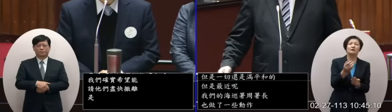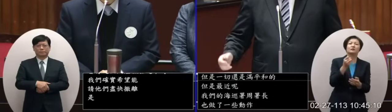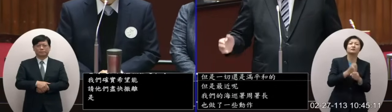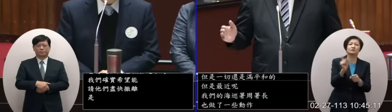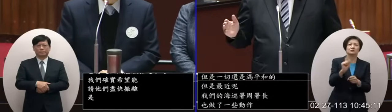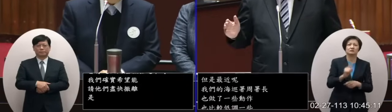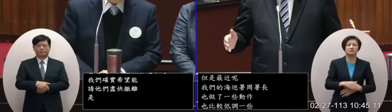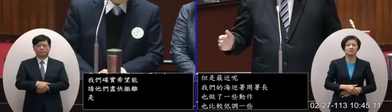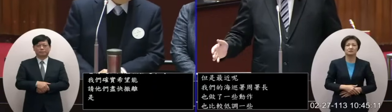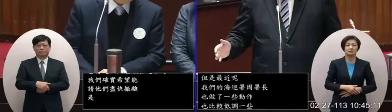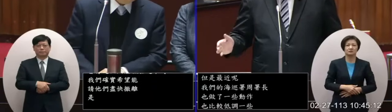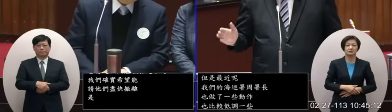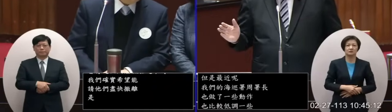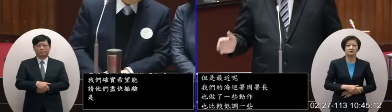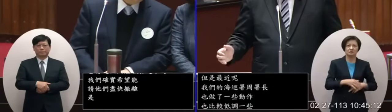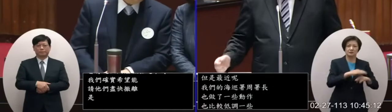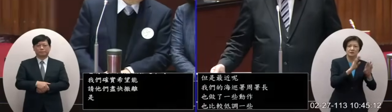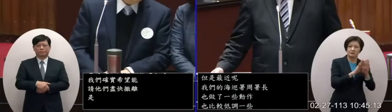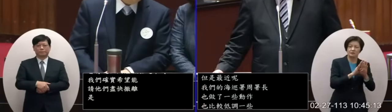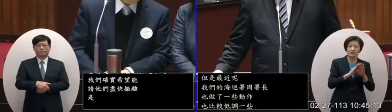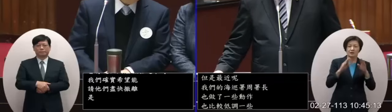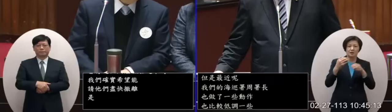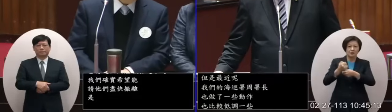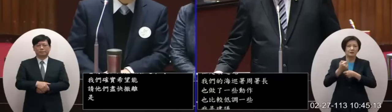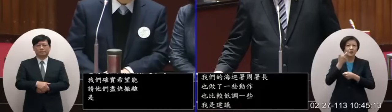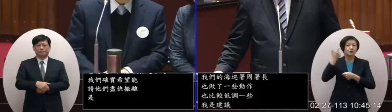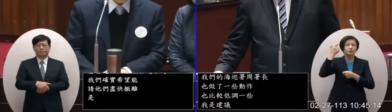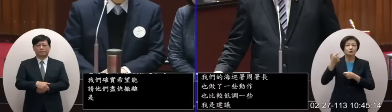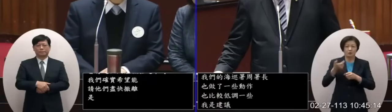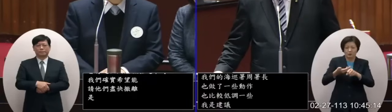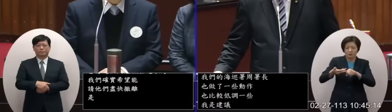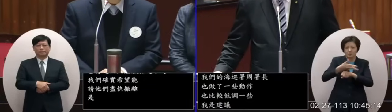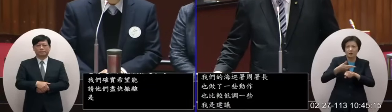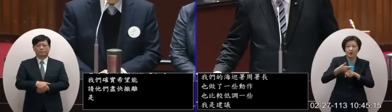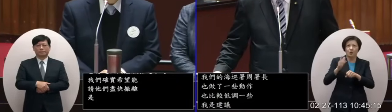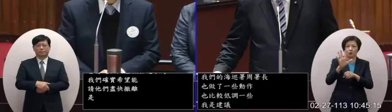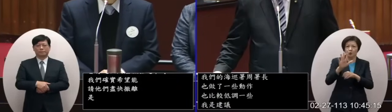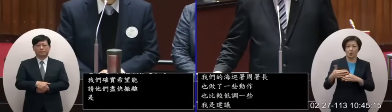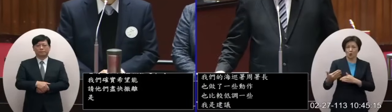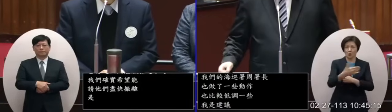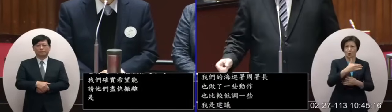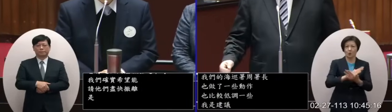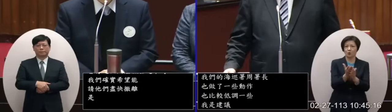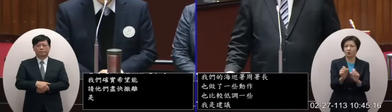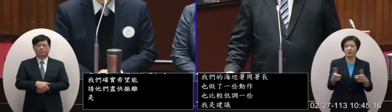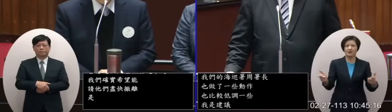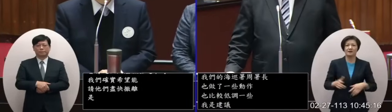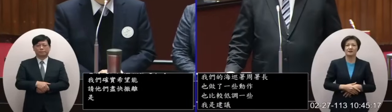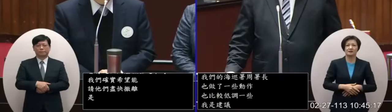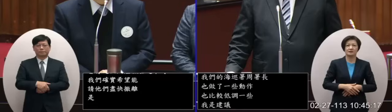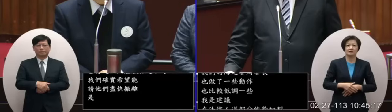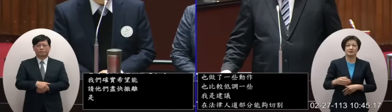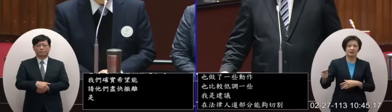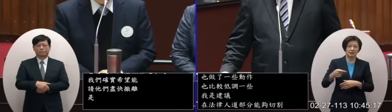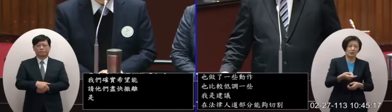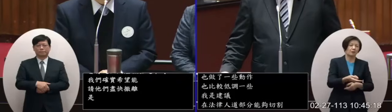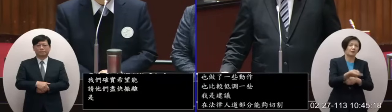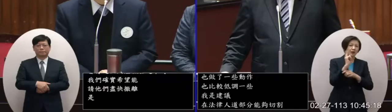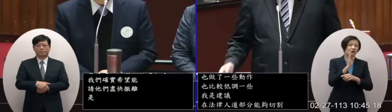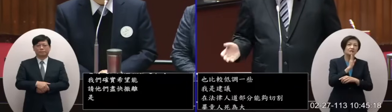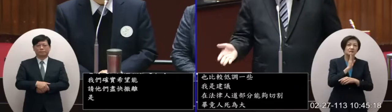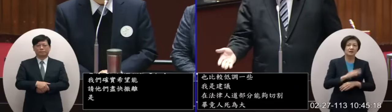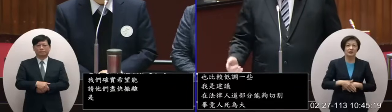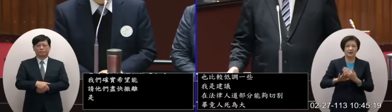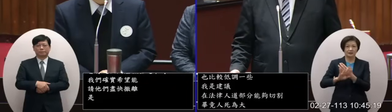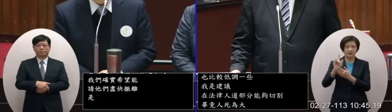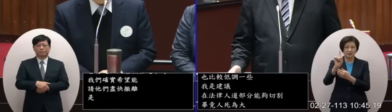是我们金门马祖是岛礁比较多啊，渔产比较多。来钓鱼的，那么一种呢是